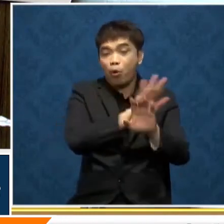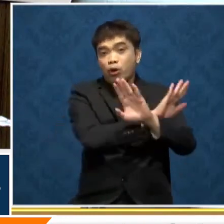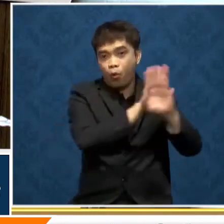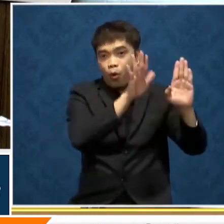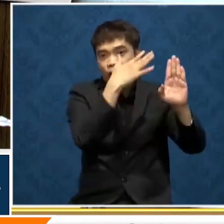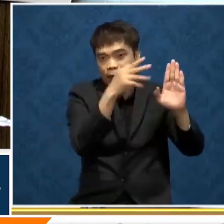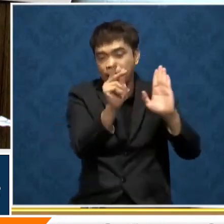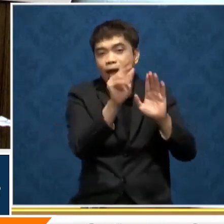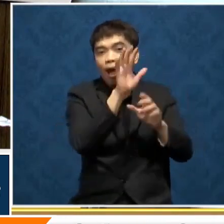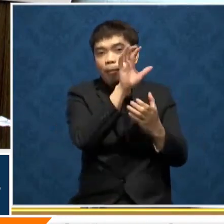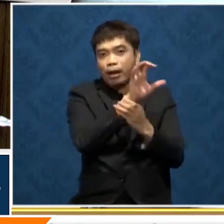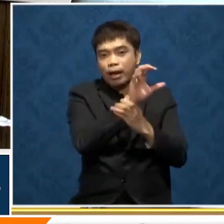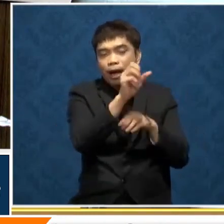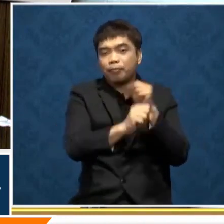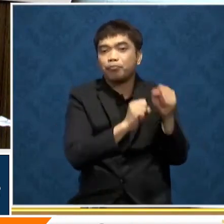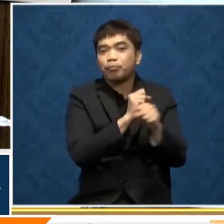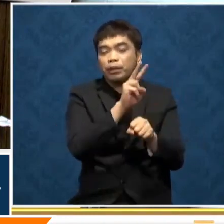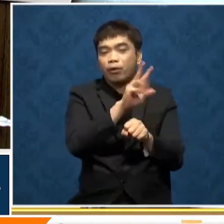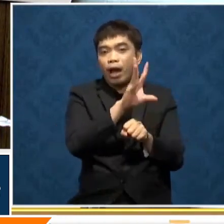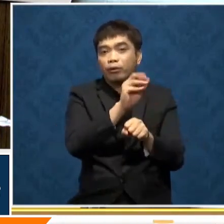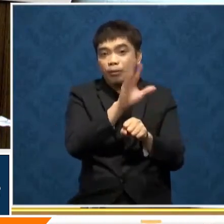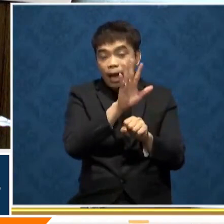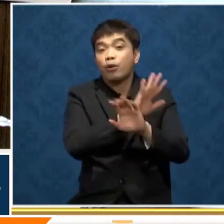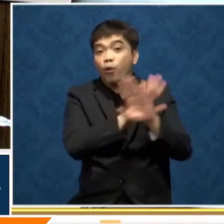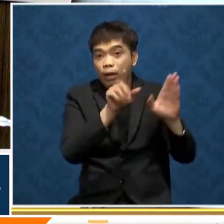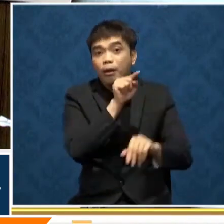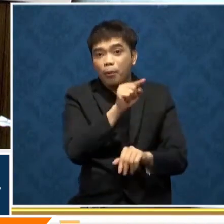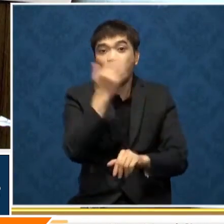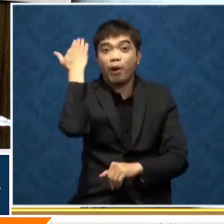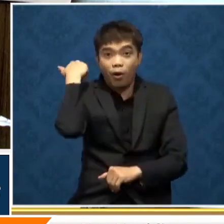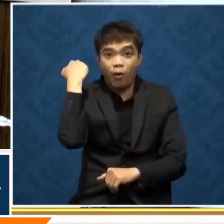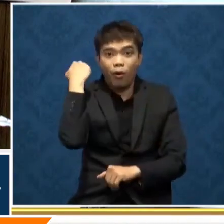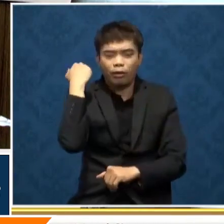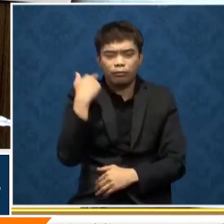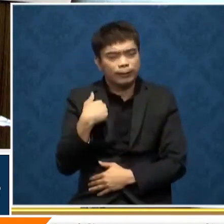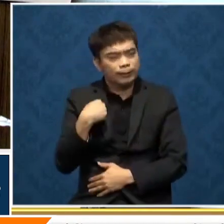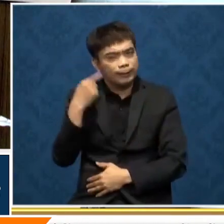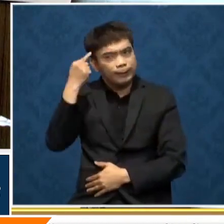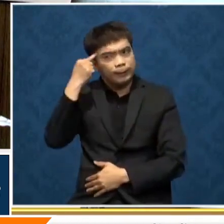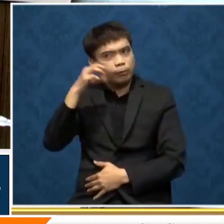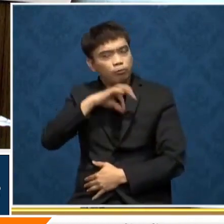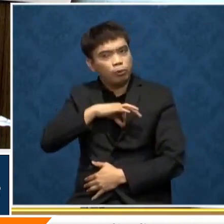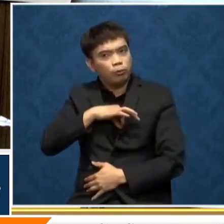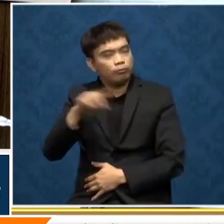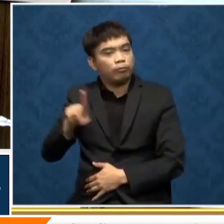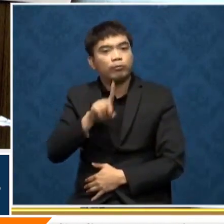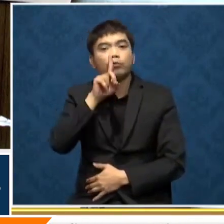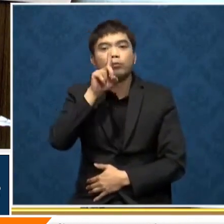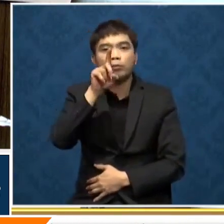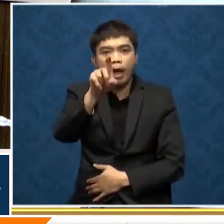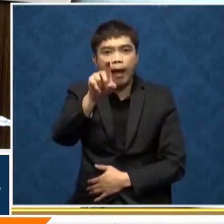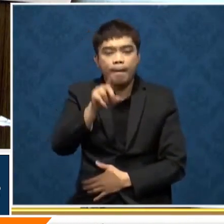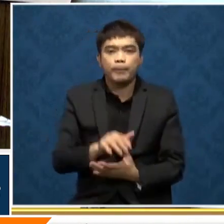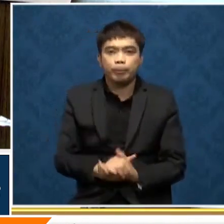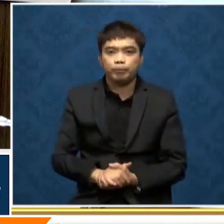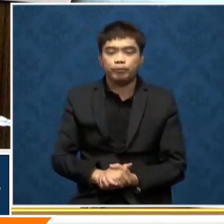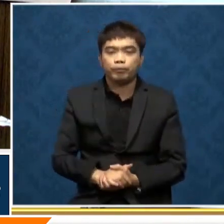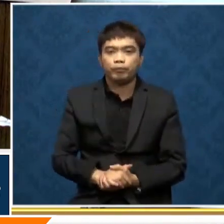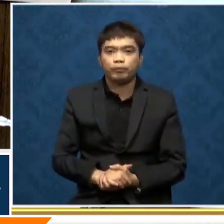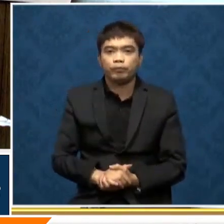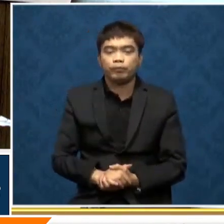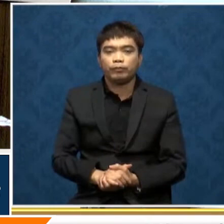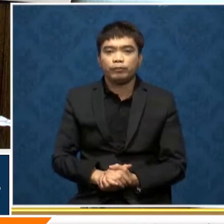โดยข้อบังคับ 2565ผมเรียนถามท่านอย่างนี้ครับการจำกัด